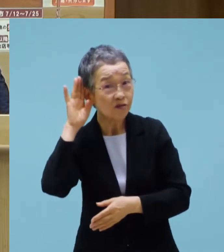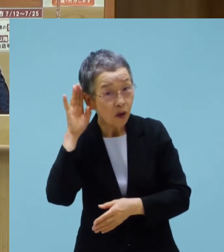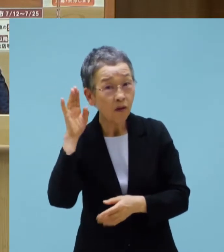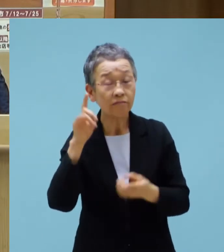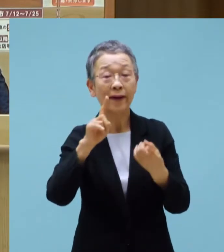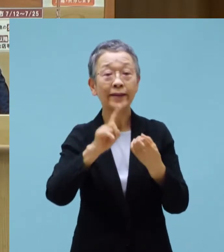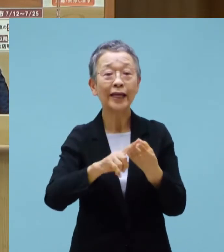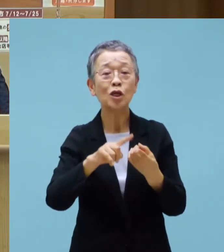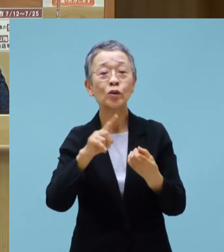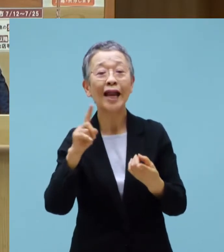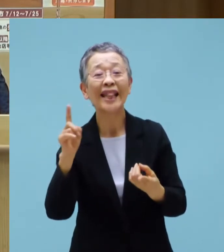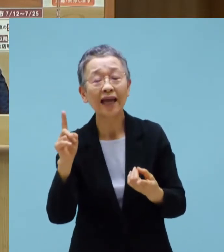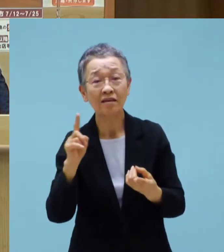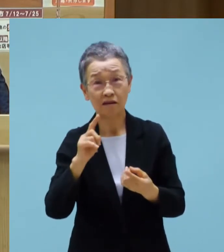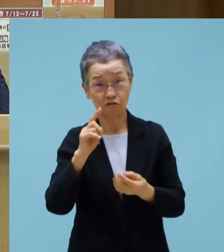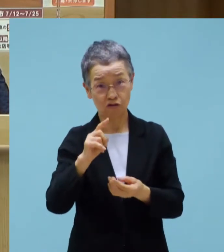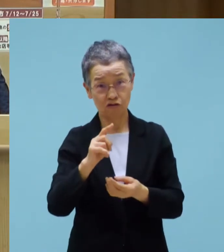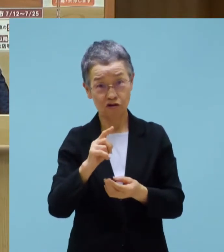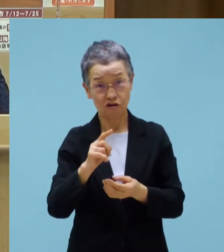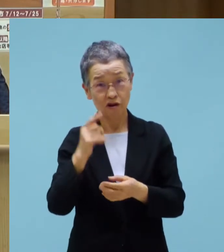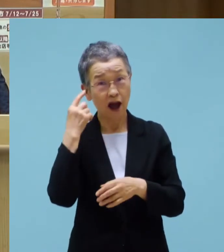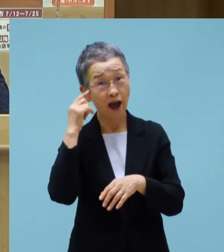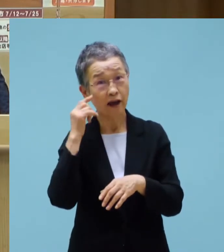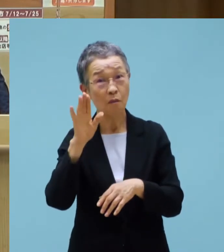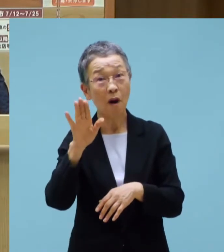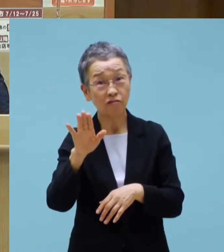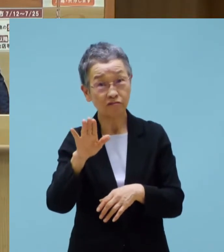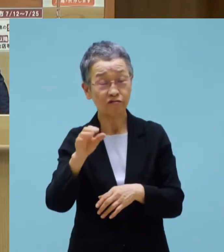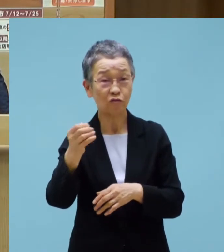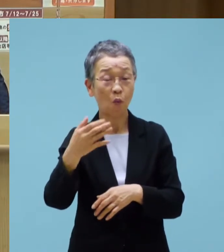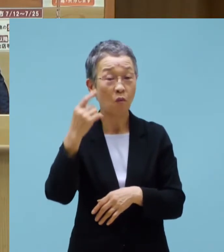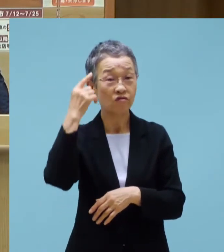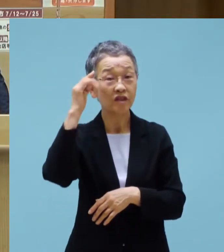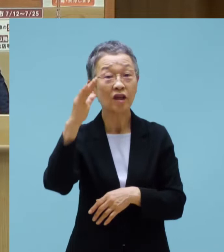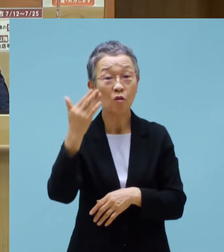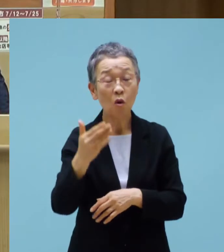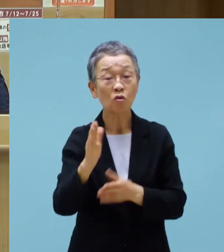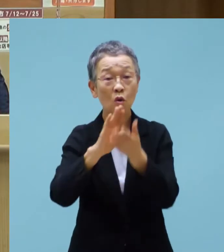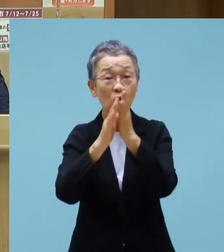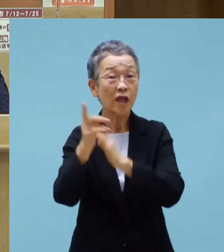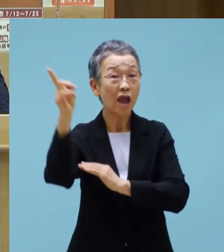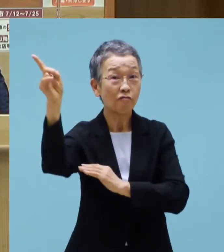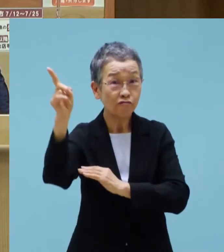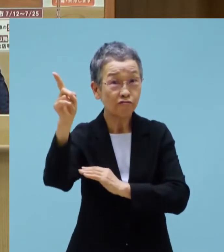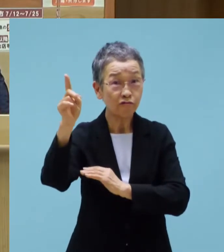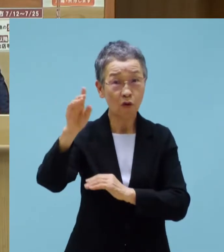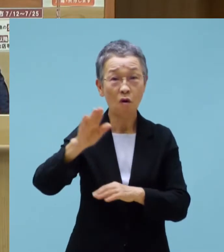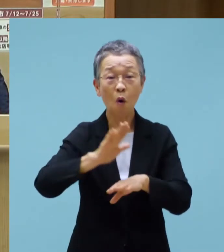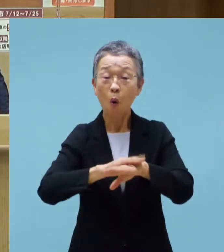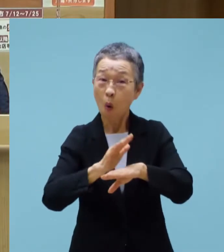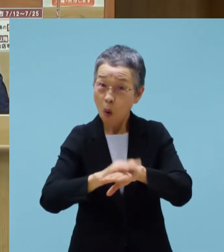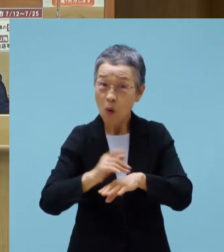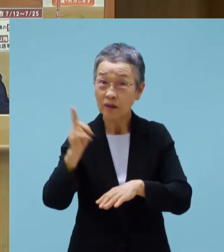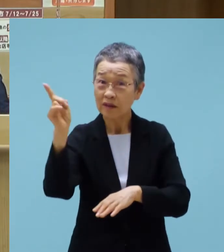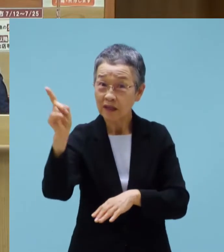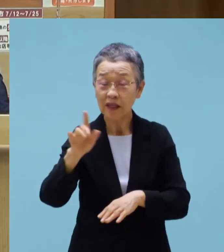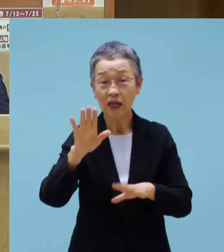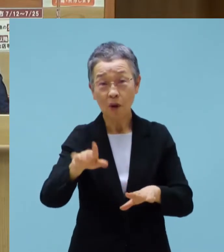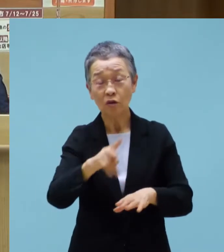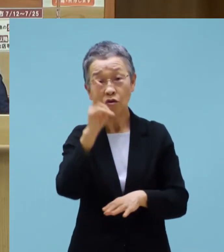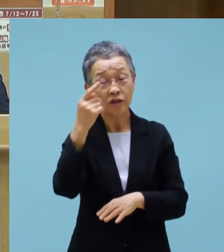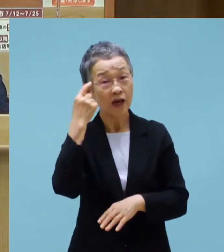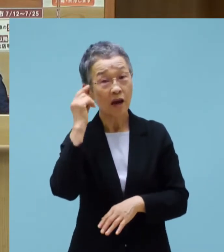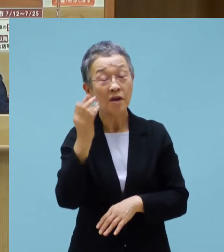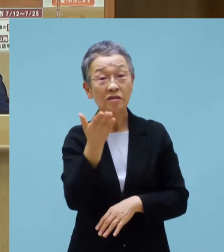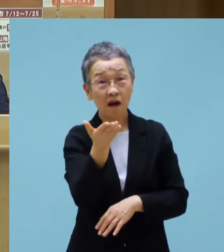しもやっぱりちょっと考えられると思うんですけども、そういったまあ政府側の姿勢といいますか対応について今どのように受け止めていらっしゃいますか。 西村大